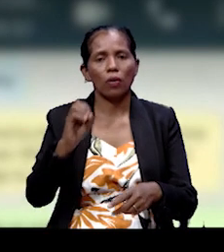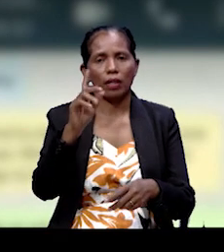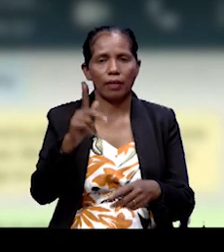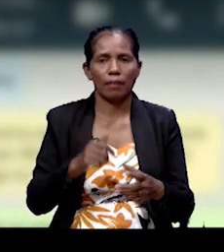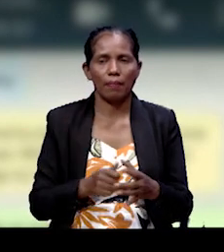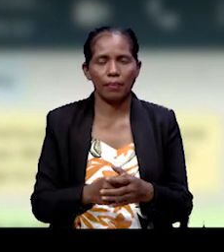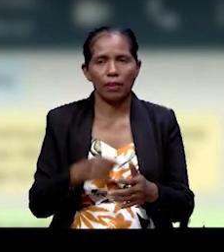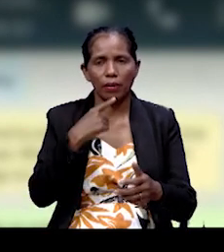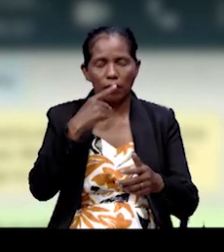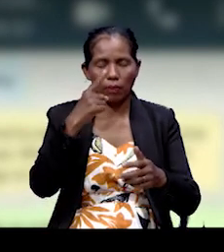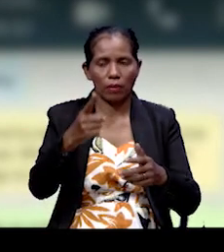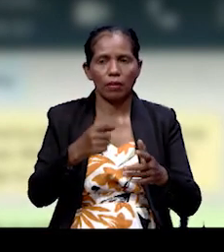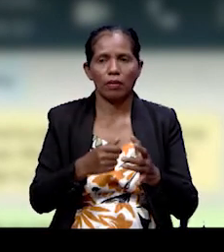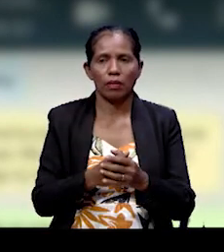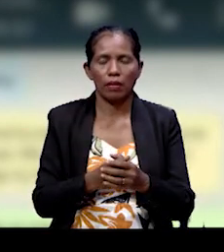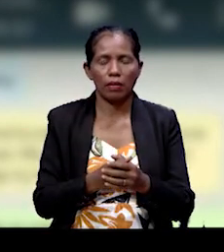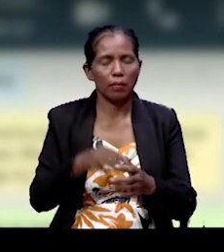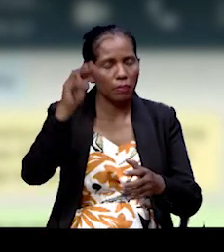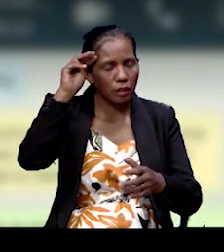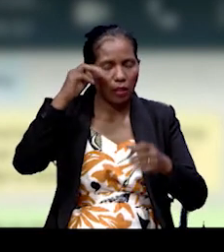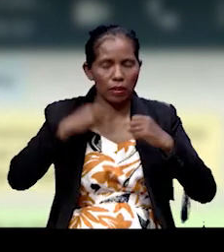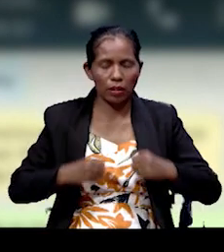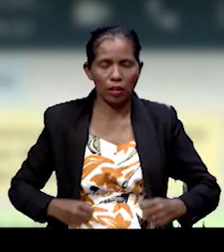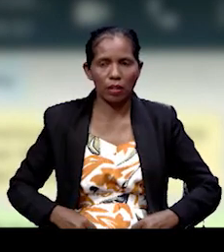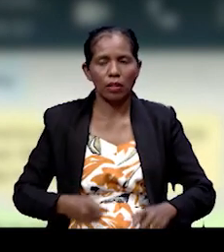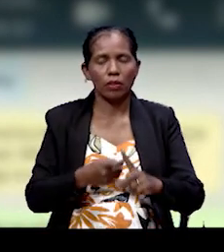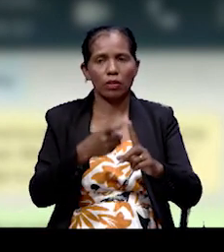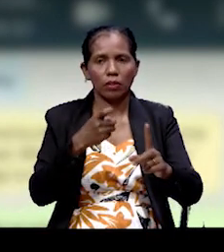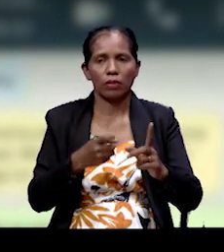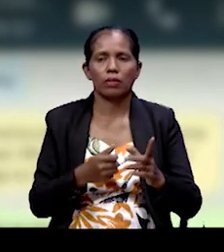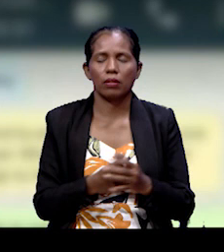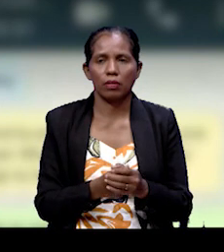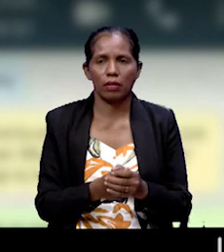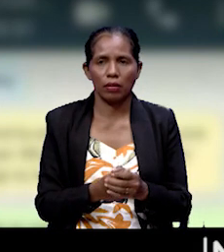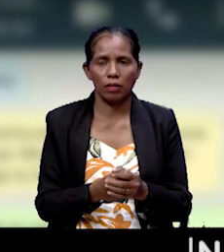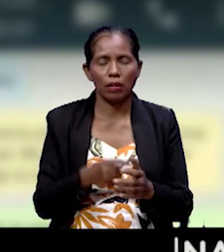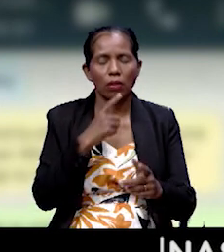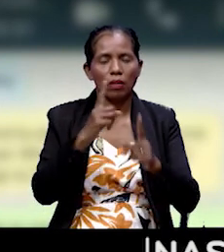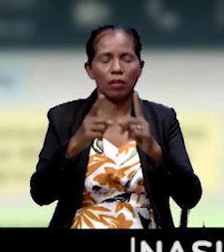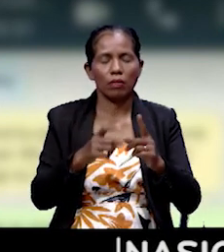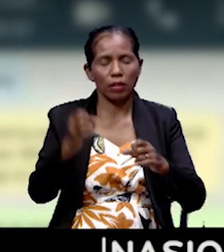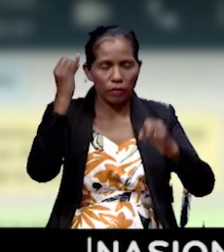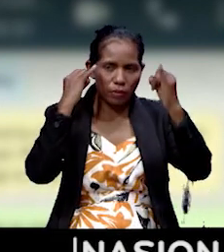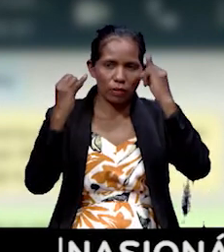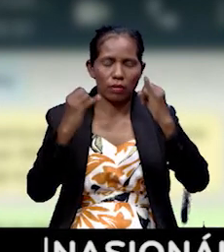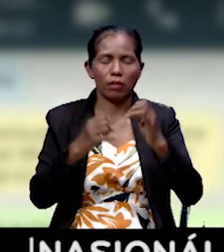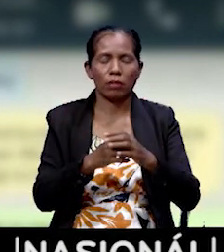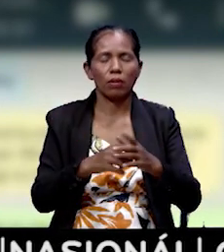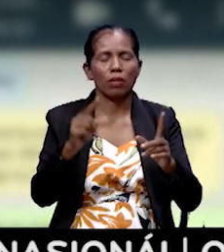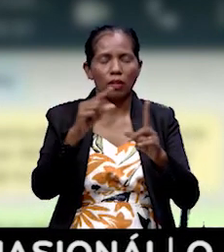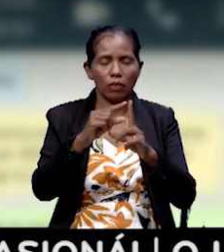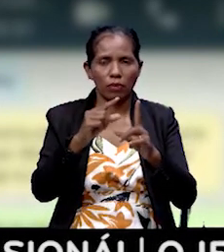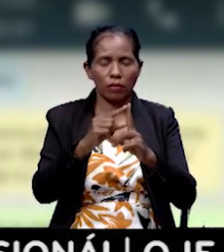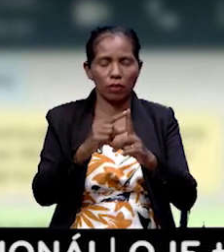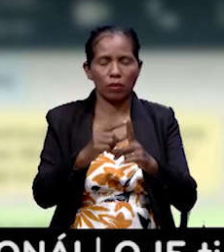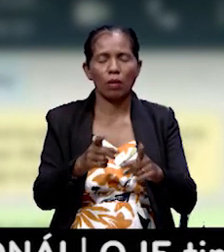Relaciona o assunto ne Parte Ministre do Saúde Lihusi Paxi na Palácio da Cinza Justifica Informação liga ou linguagem Refere